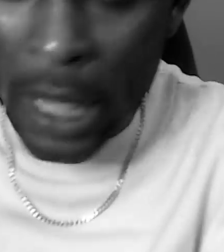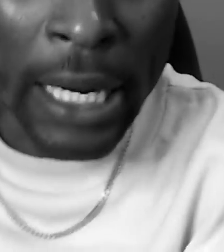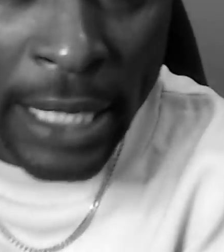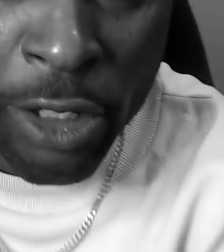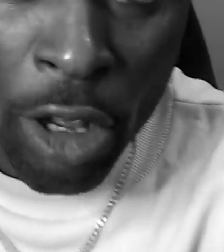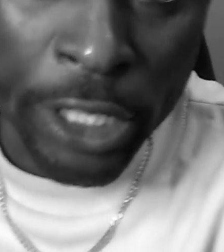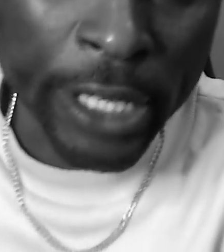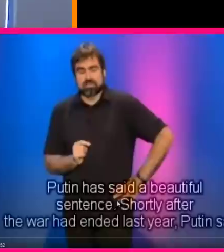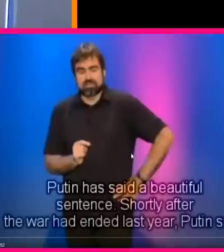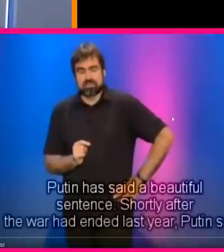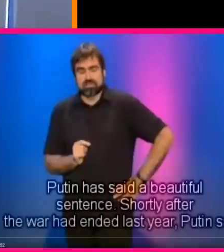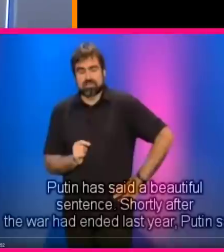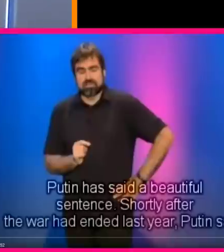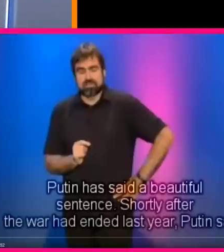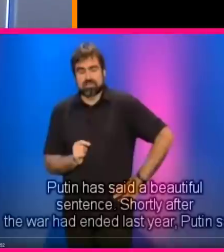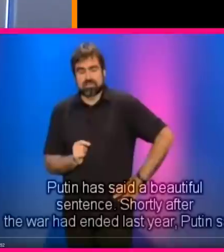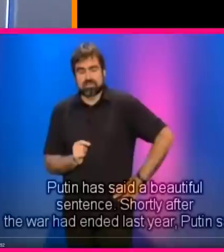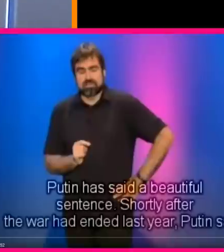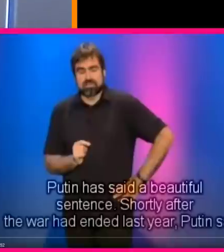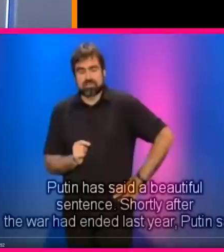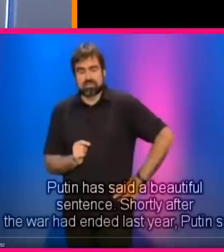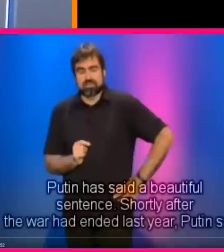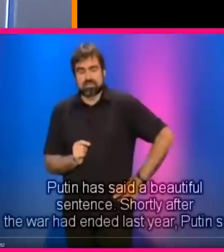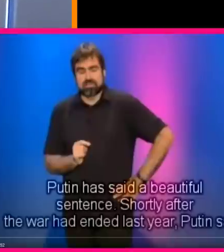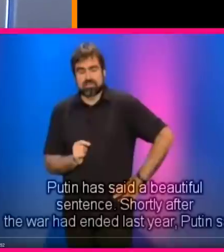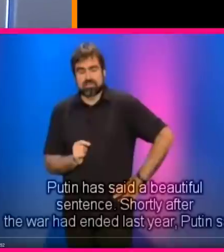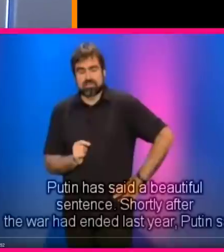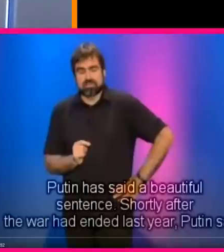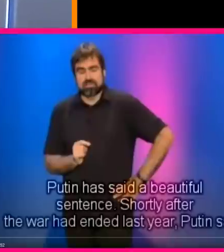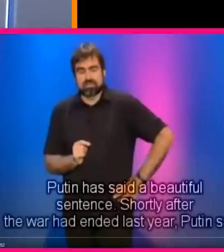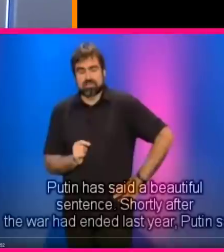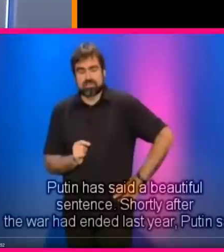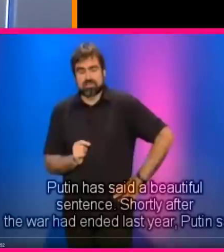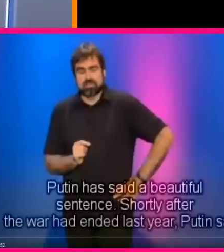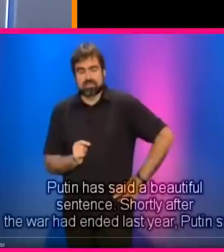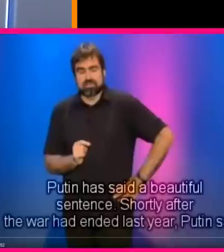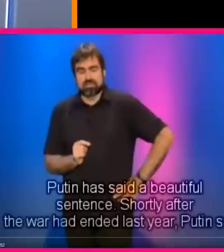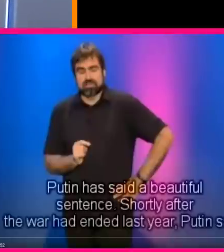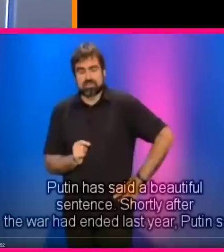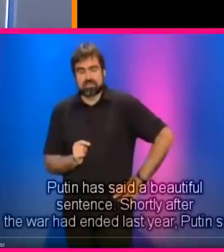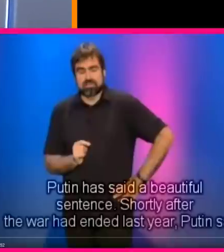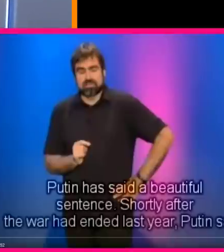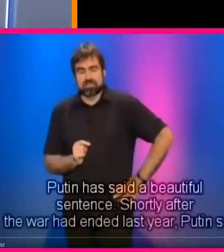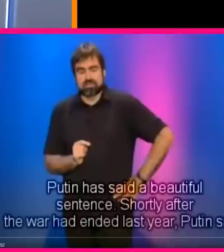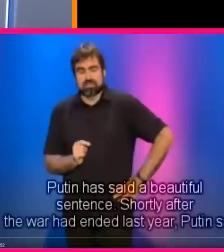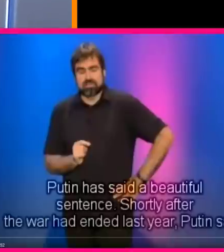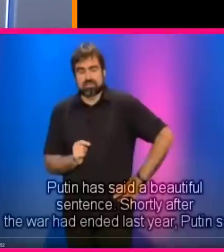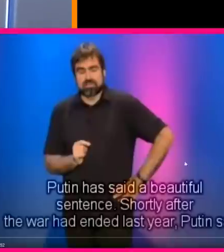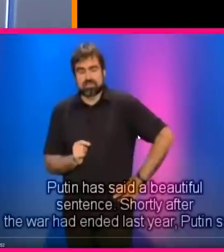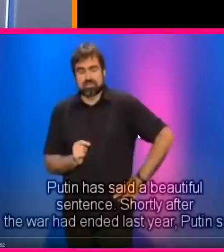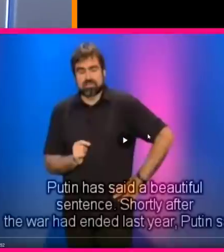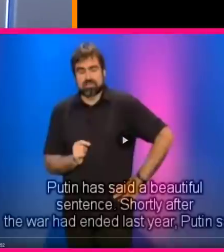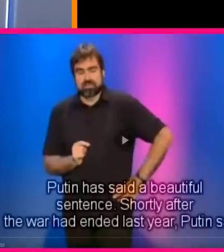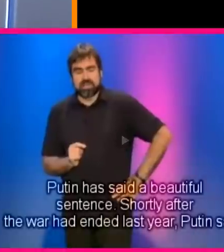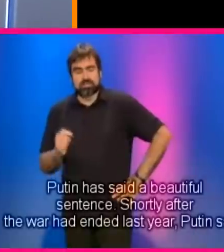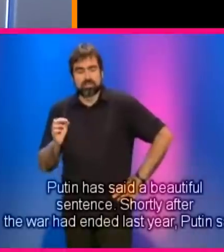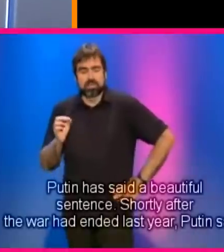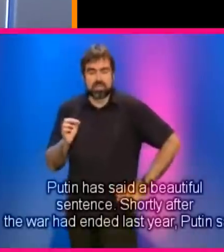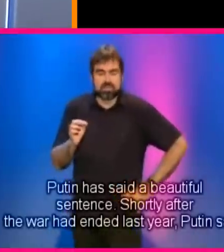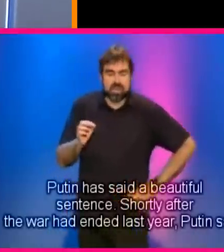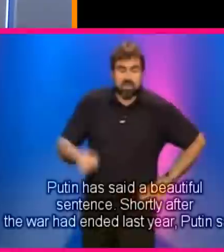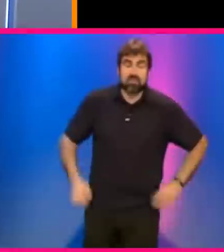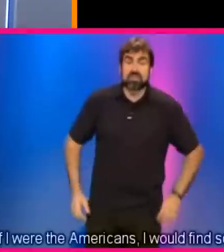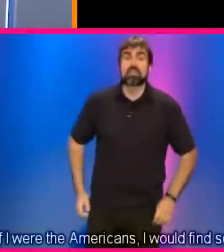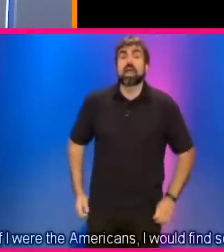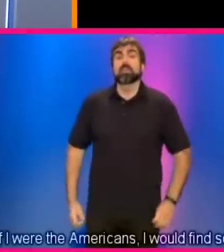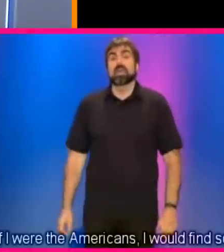ist okay so pz und pz sie 18 wochenende lanci putin hat